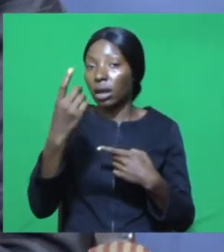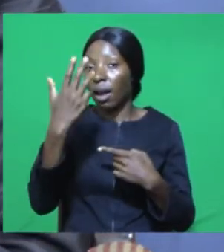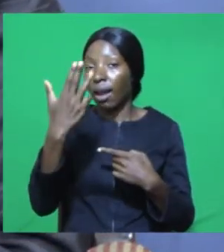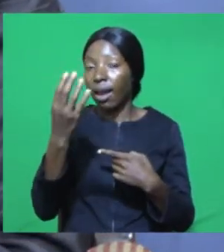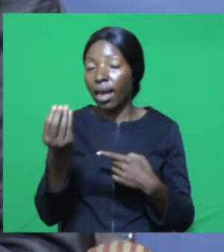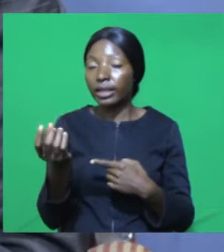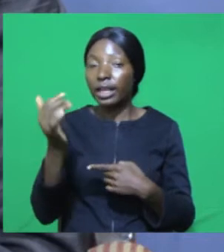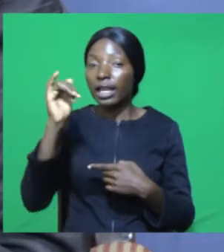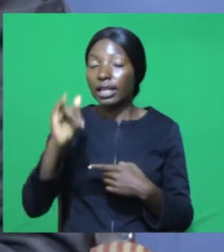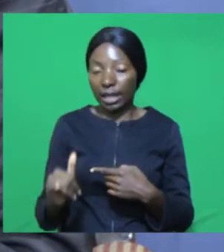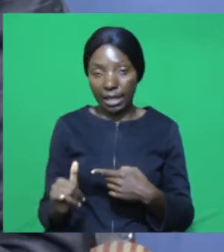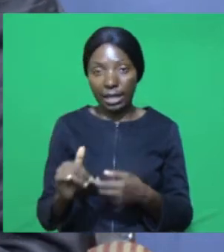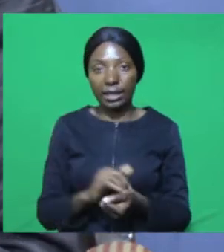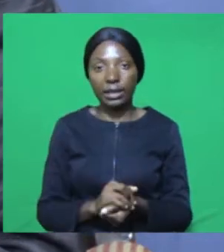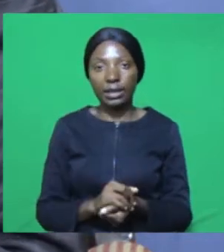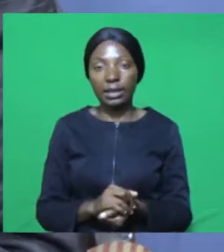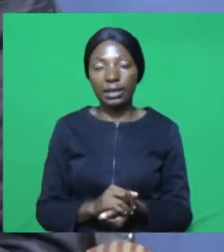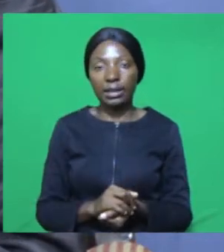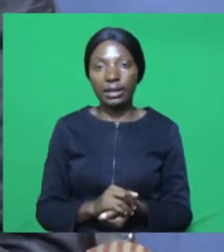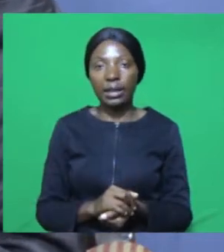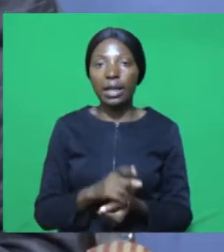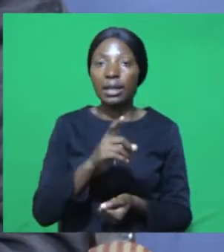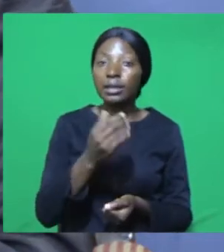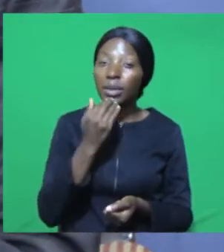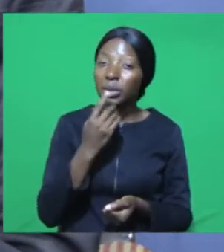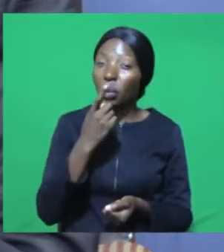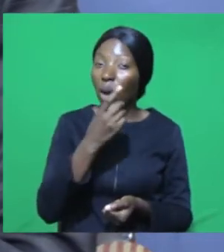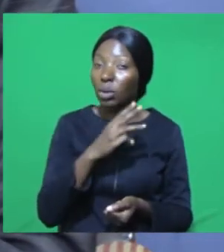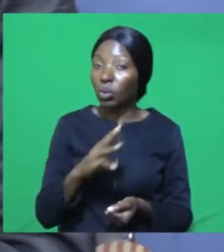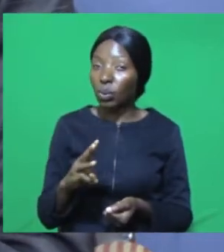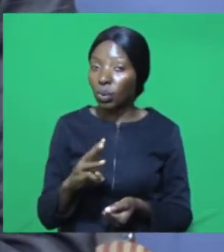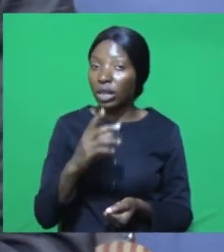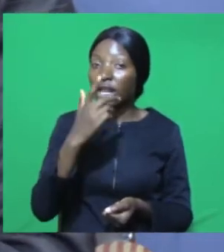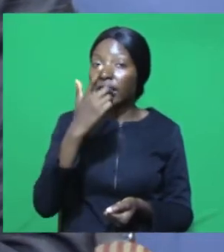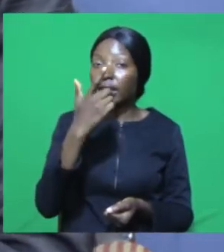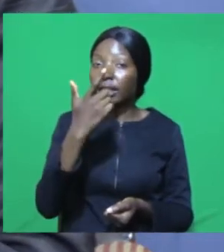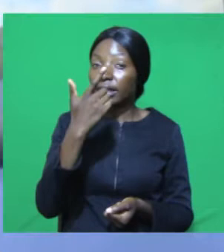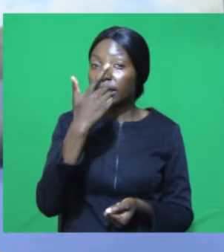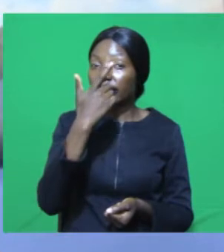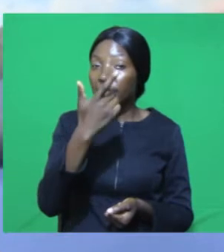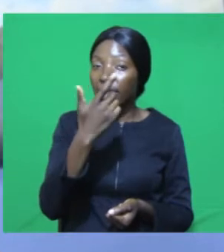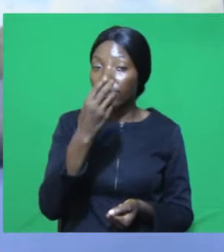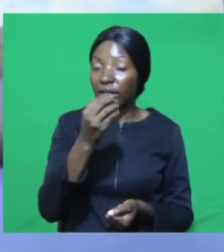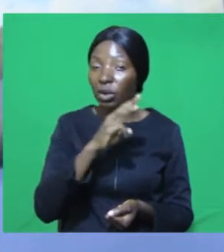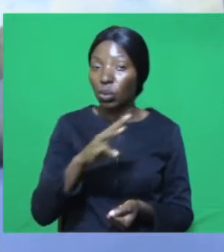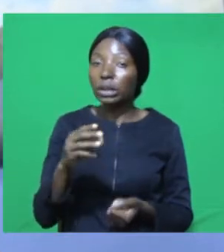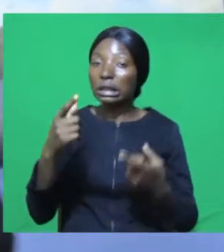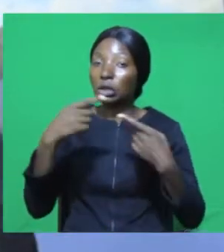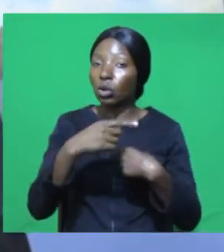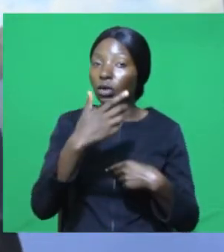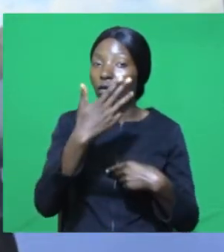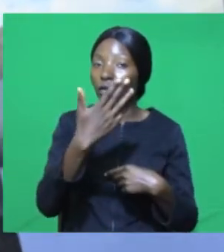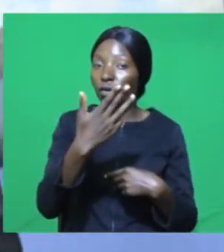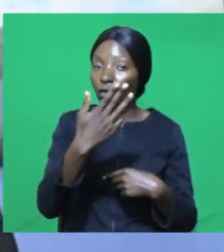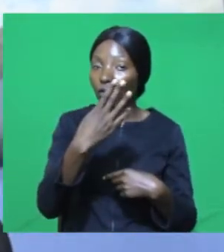chiprofita chatiri kudzidza. 490 days dziya dzinobva dzaita 490 years. Famba ipasa. Right.